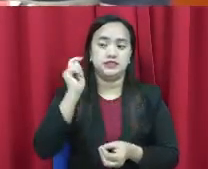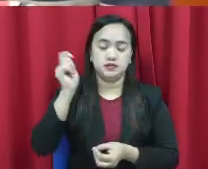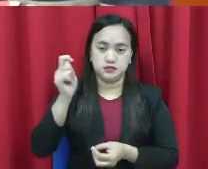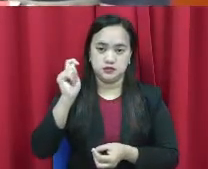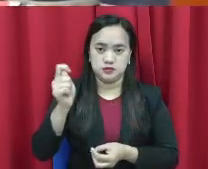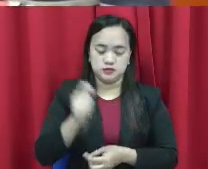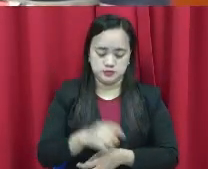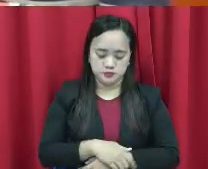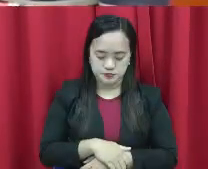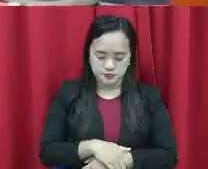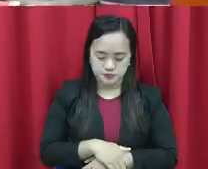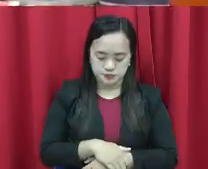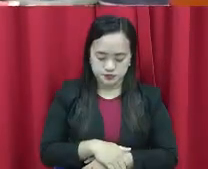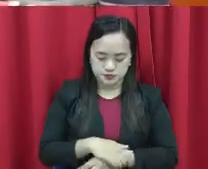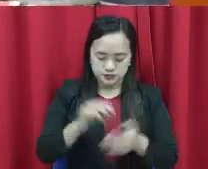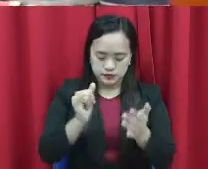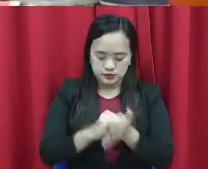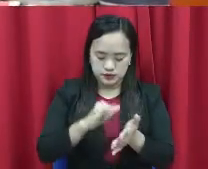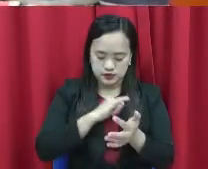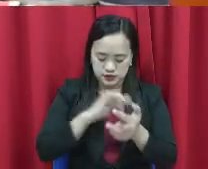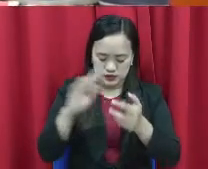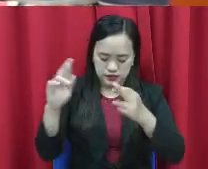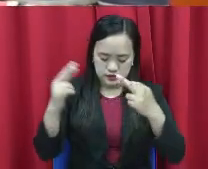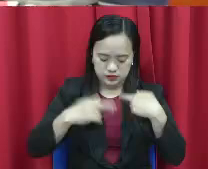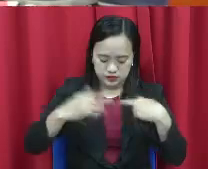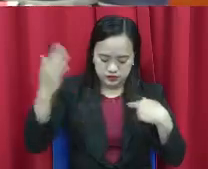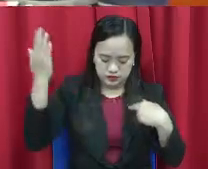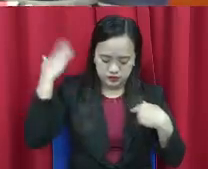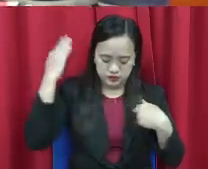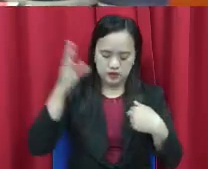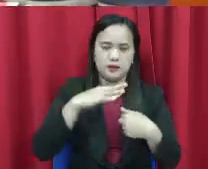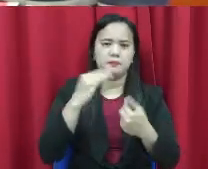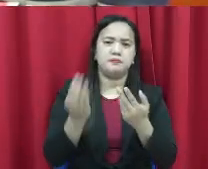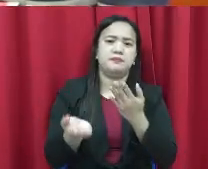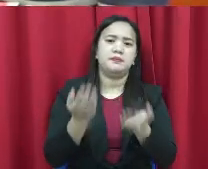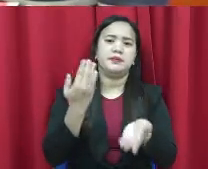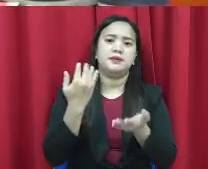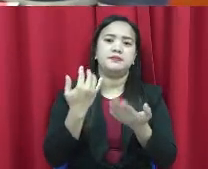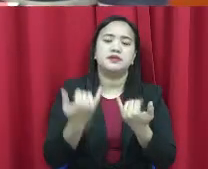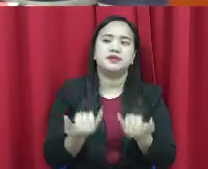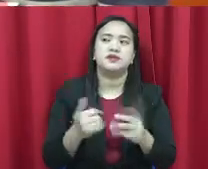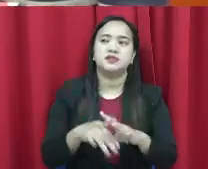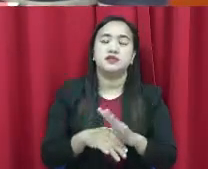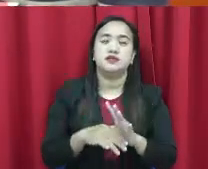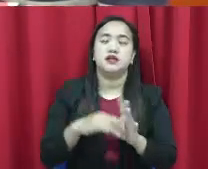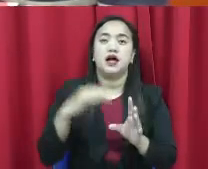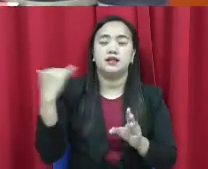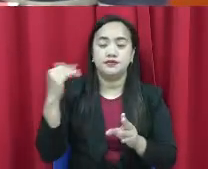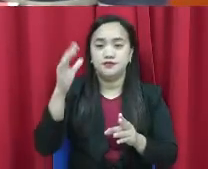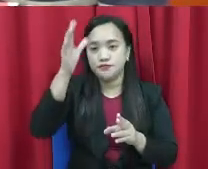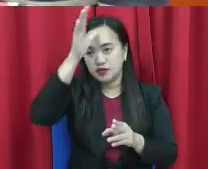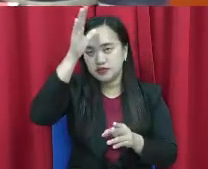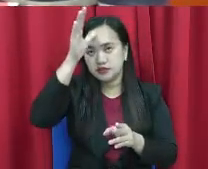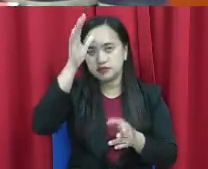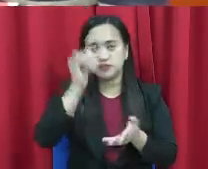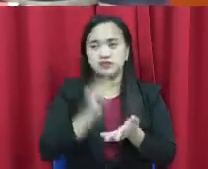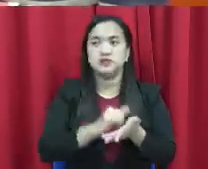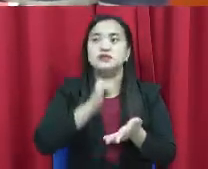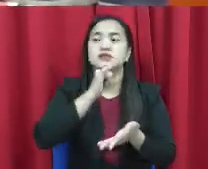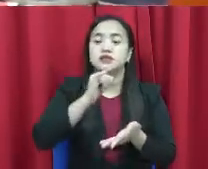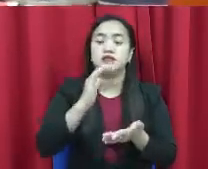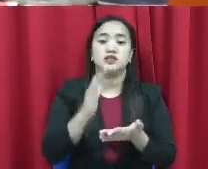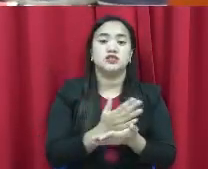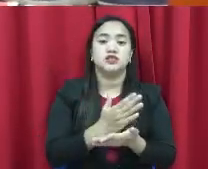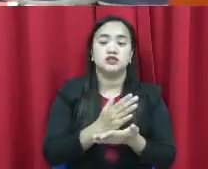pagpapala na natanggap ko po at marahil ay sa ibang mga fathers na hindi nakapagshare